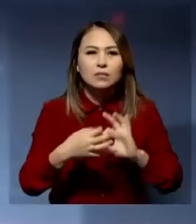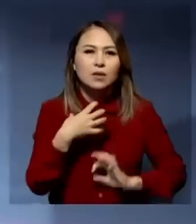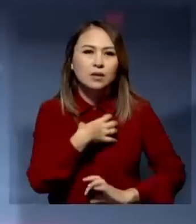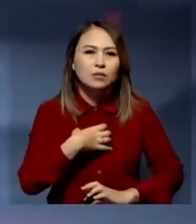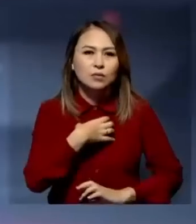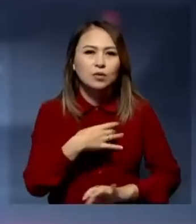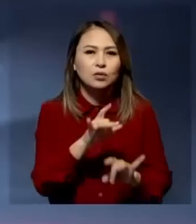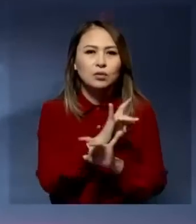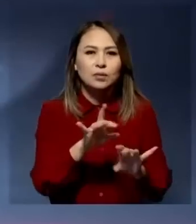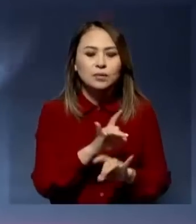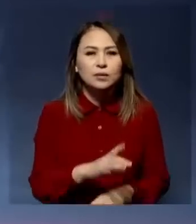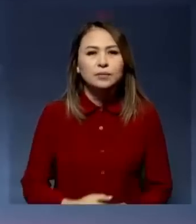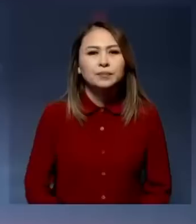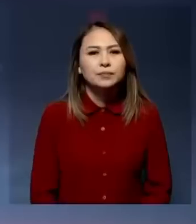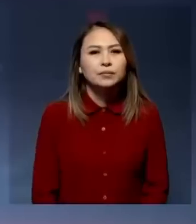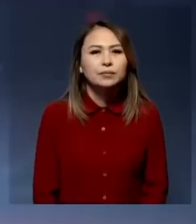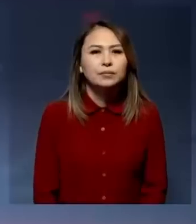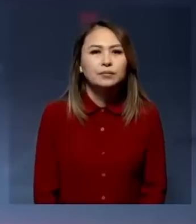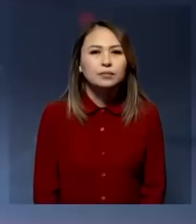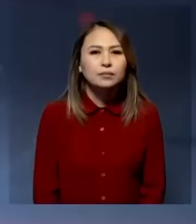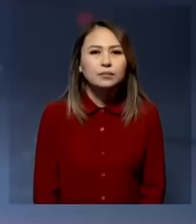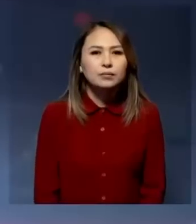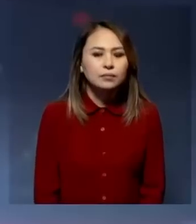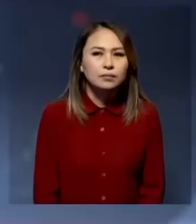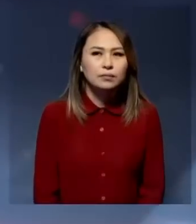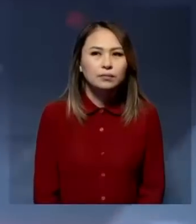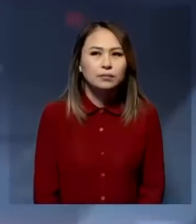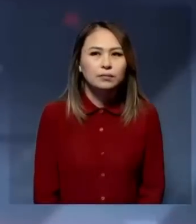мәні мен маңызы неде? Бұған сарапшылар не дейді? Алдағы материалда.